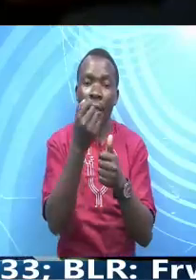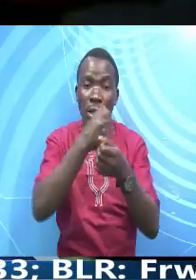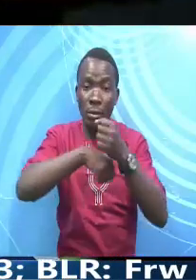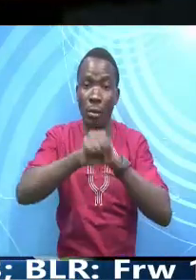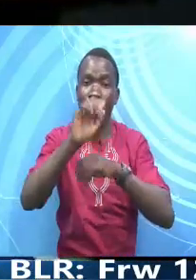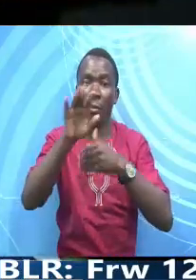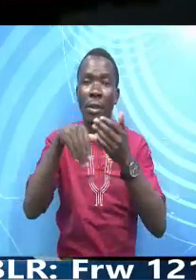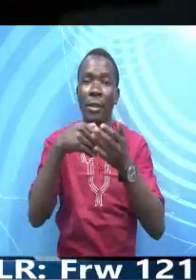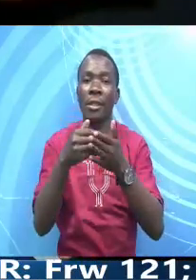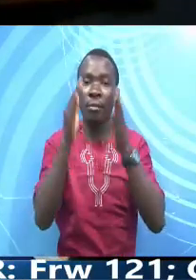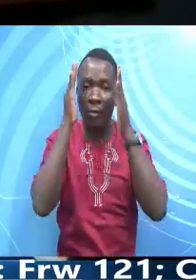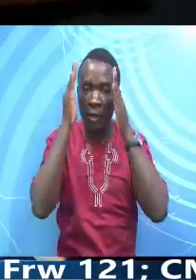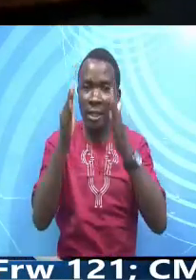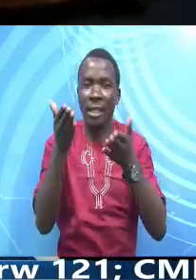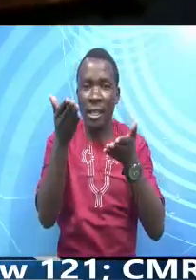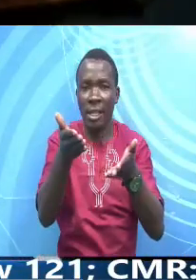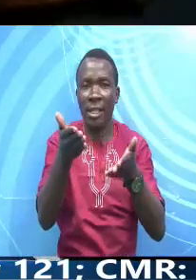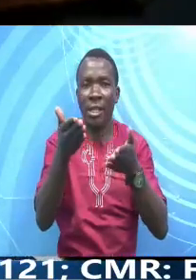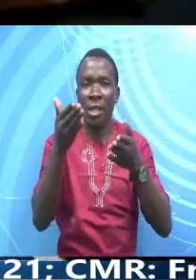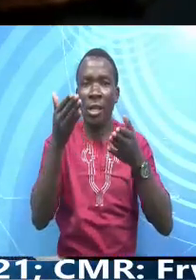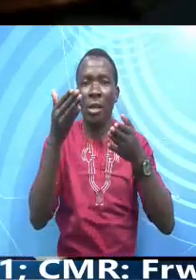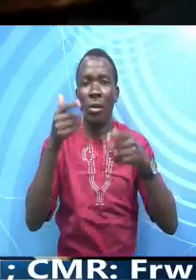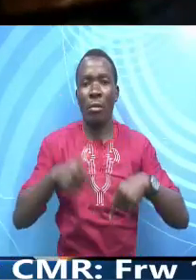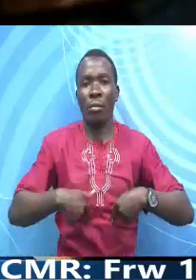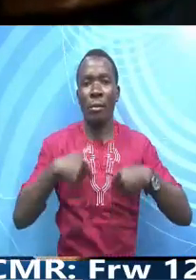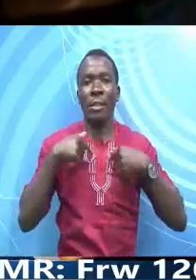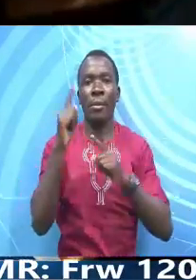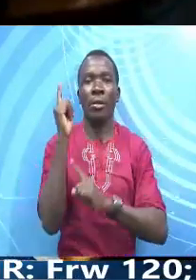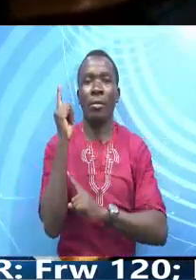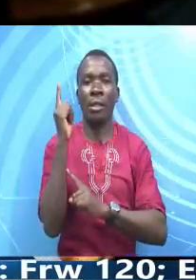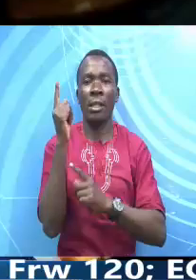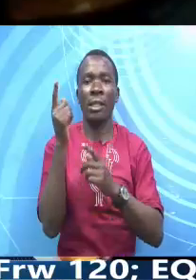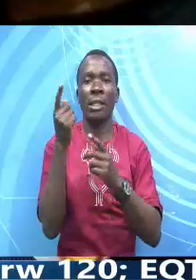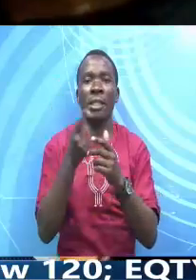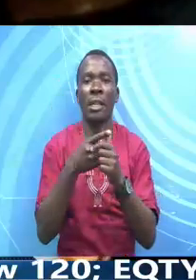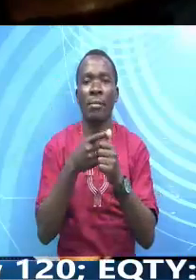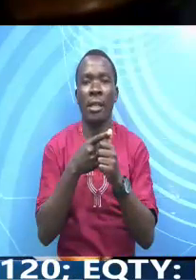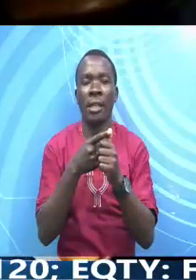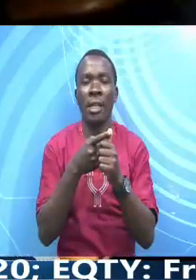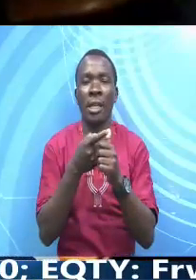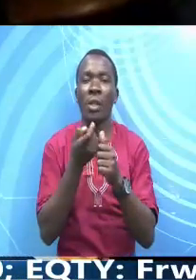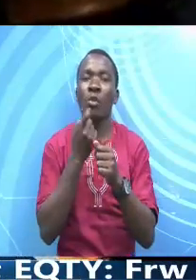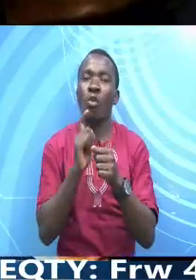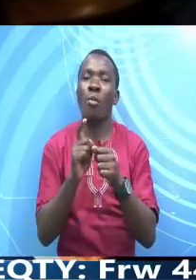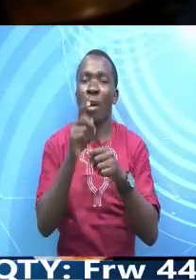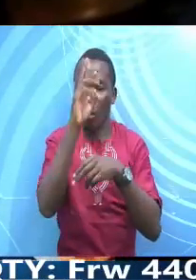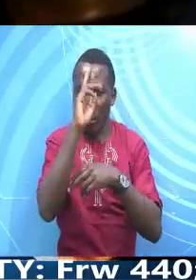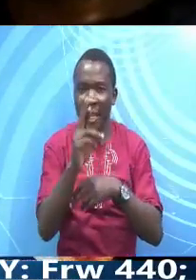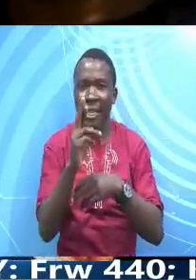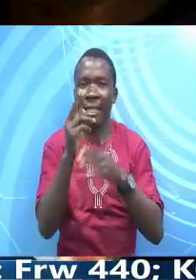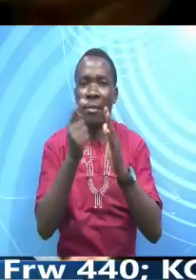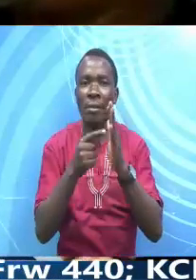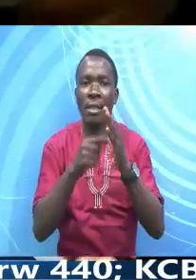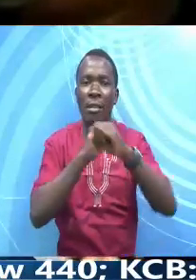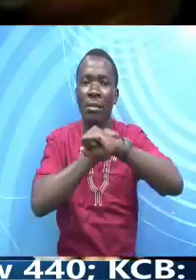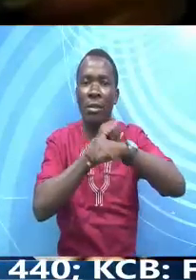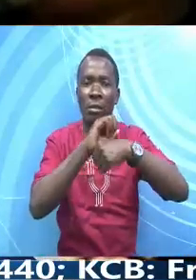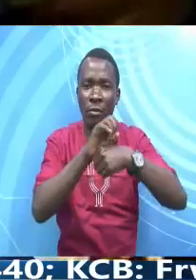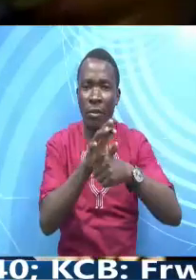bishingira kuba hari ubuzima n'umutekano icya mbere rero nk'ibihe turimo no kubanza kubahiriza amabwiriza yo kwirinda covid ibintu byongera kuba byiza